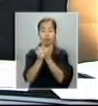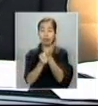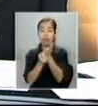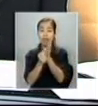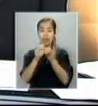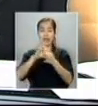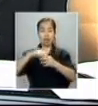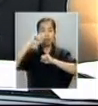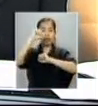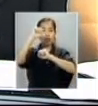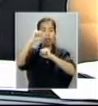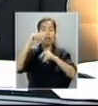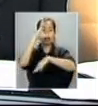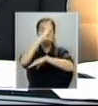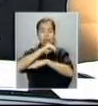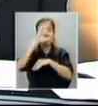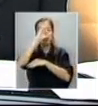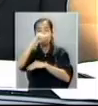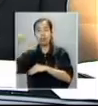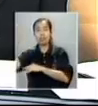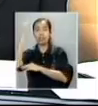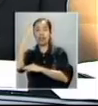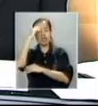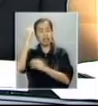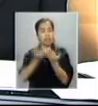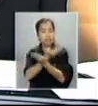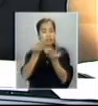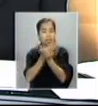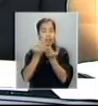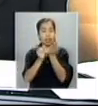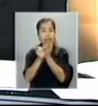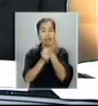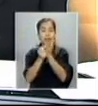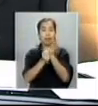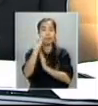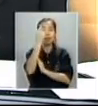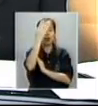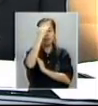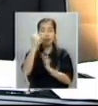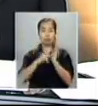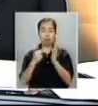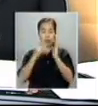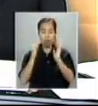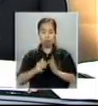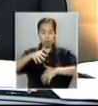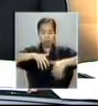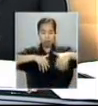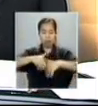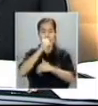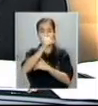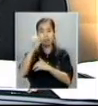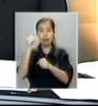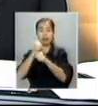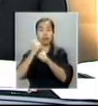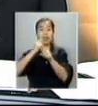าศพรกฉุกเฉินนะคะที่อาจจะส่งผลกระทบต่อการดำรงชีวิตของประชาชนนะคะเพื่อต้องการให้การดำรงชีวิตต่างๆดำเนินกิจ